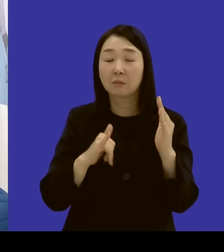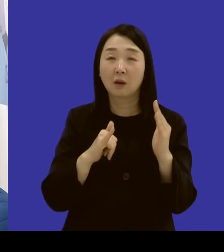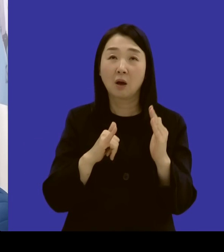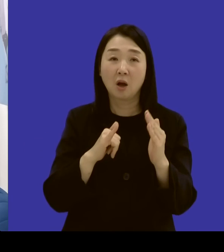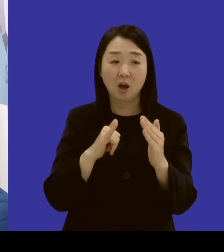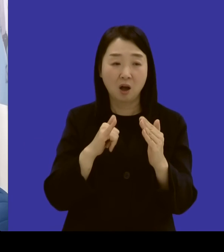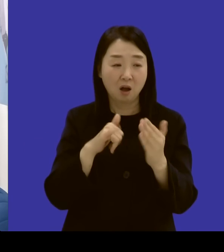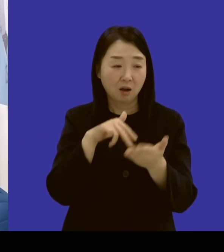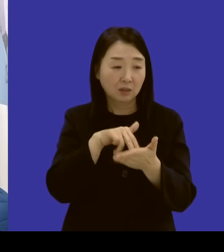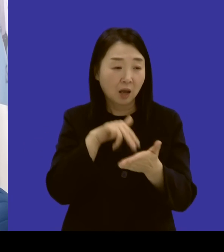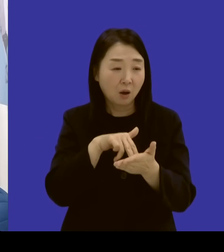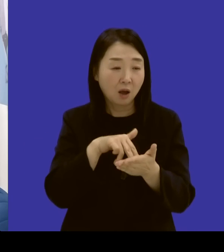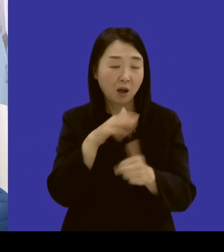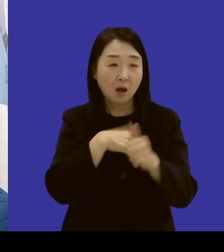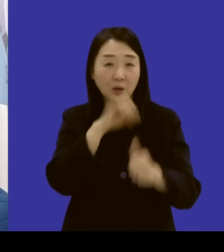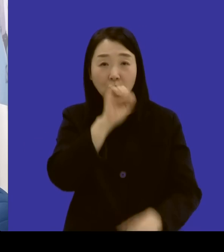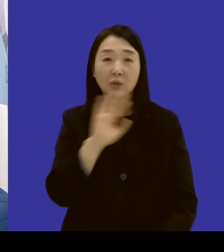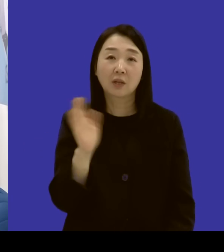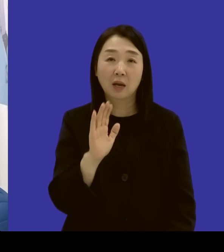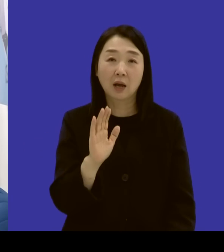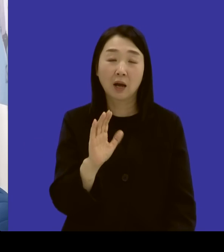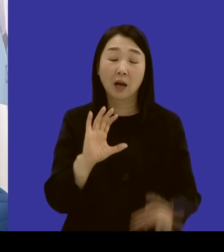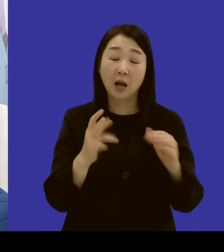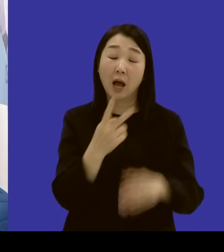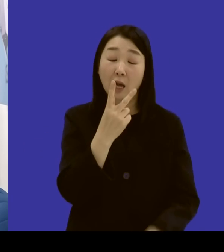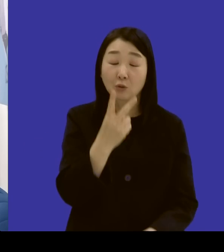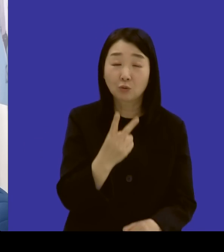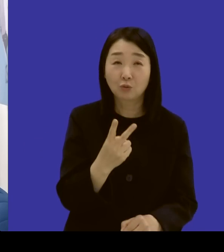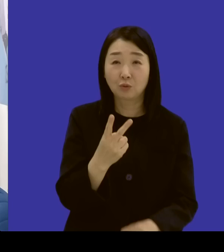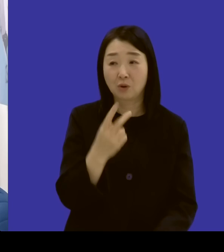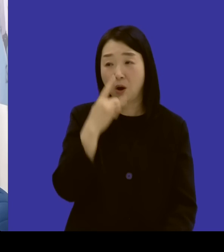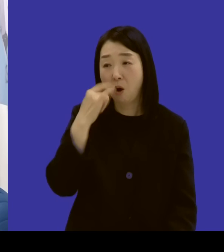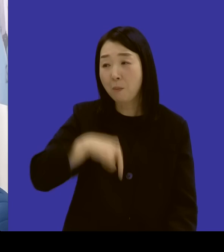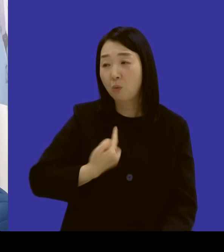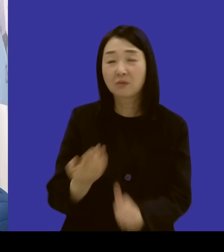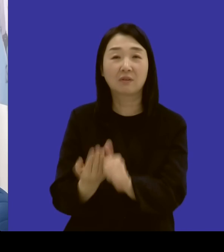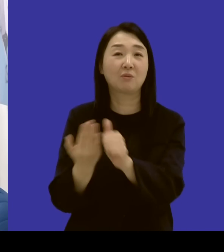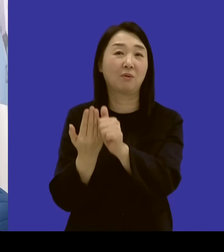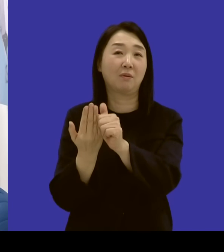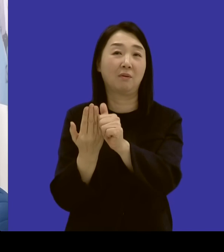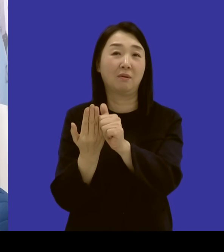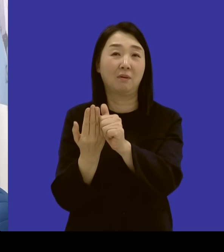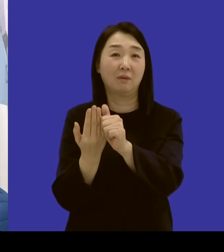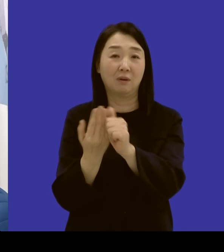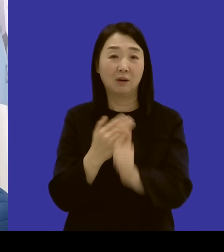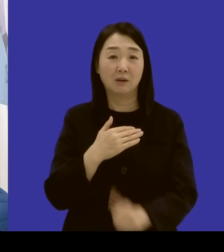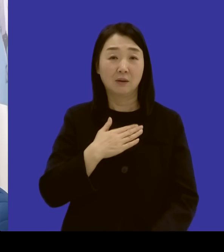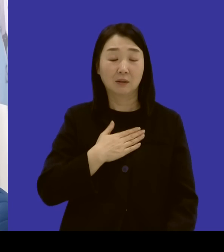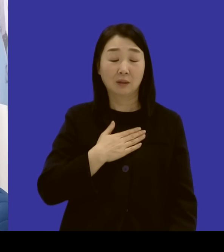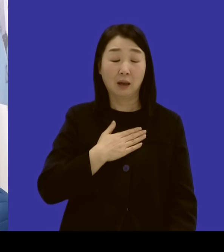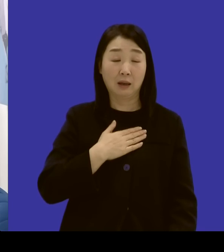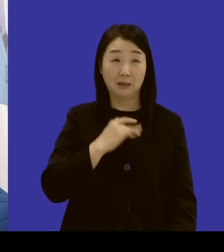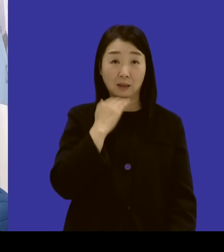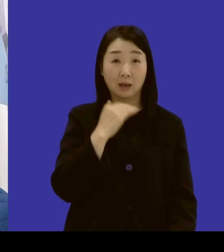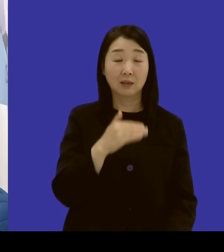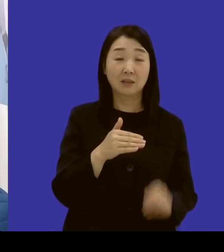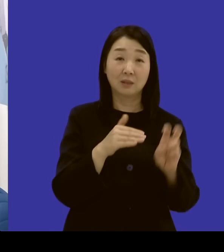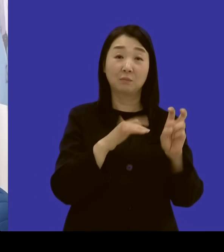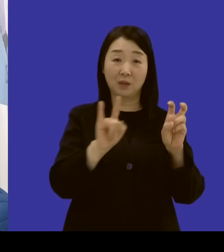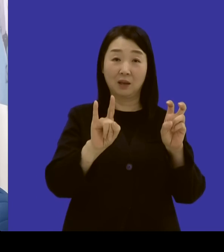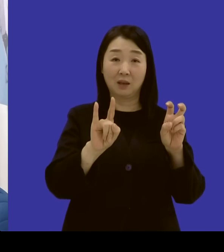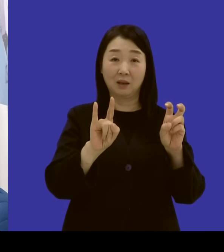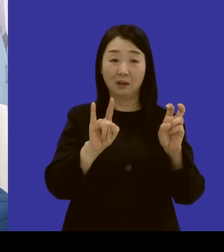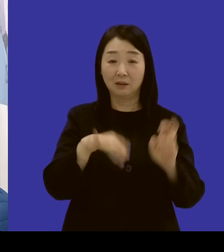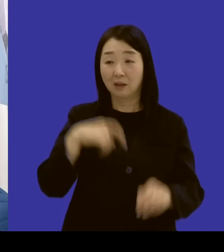네. 이 두 애를 키우는 싱글 엄마셨는데 네. 그냥 20대 초반 나이에 네. 제가